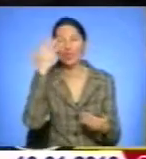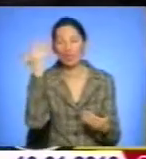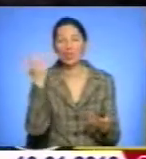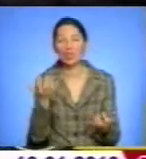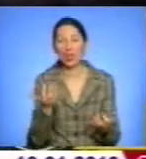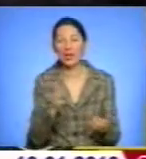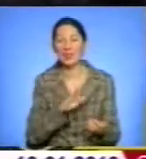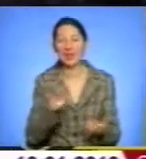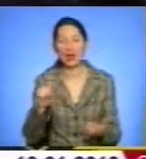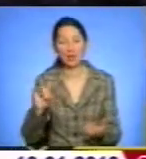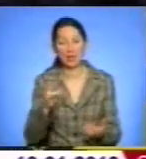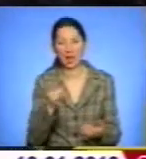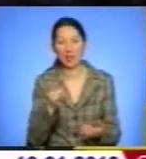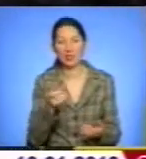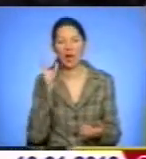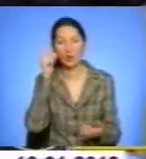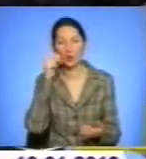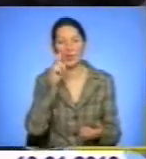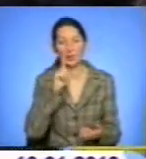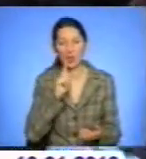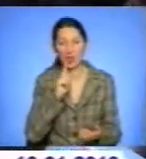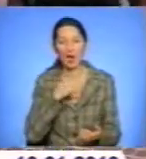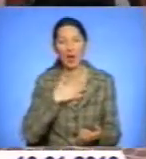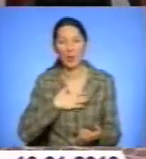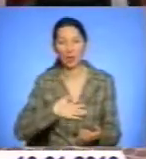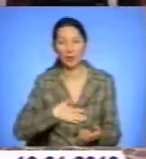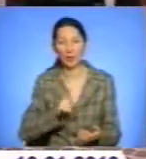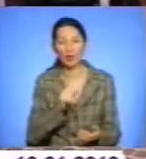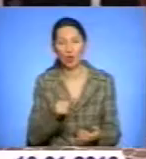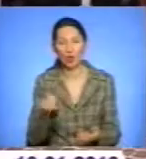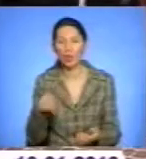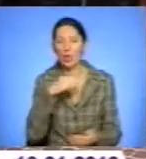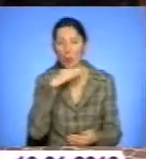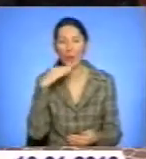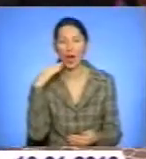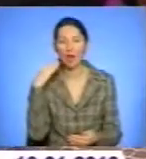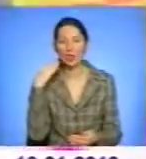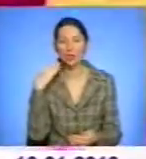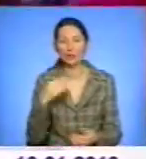не один раз. А котя смачна і приємно, що людей багато.